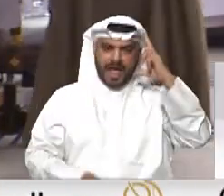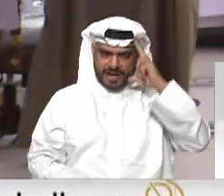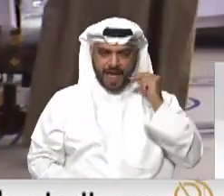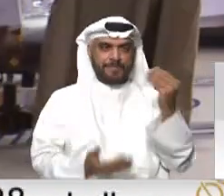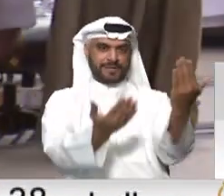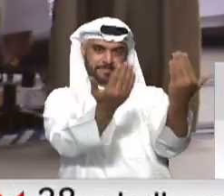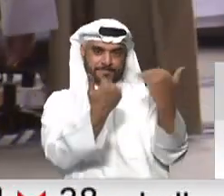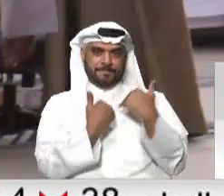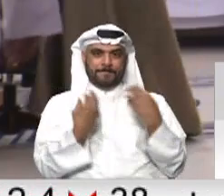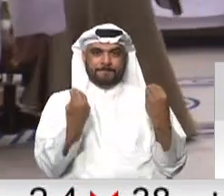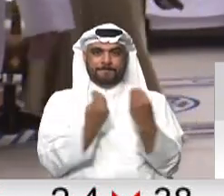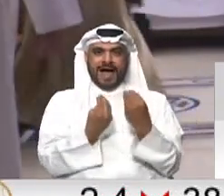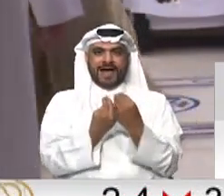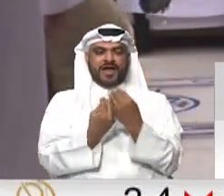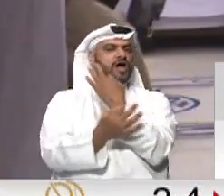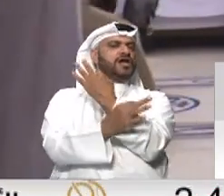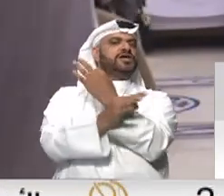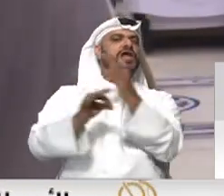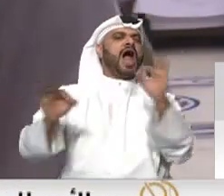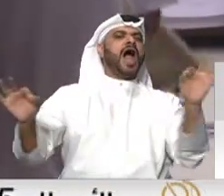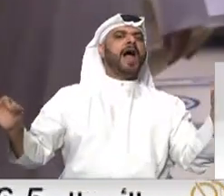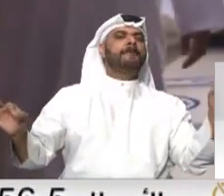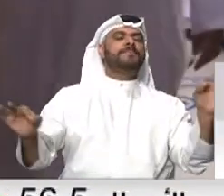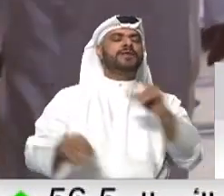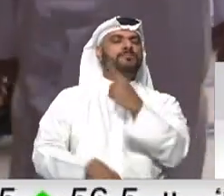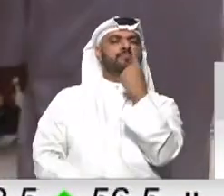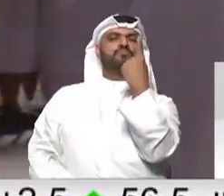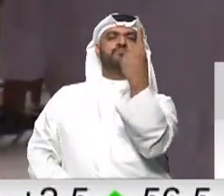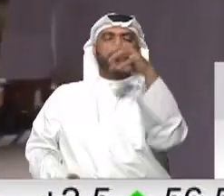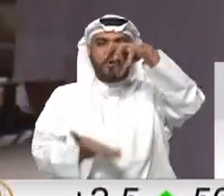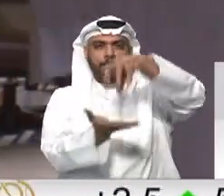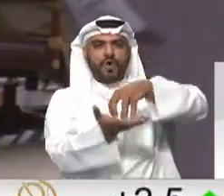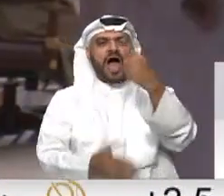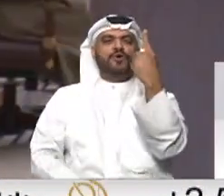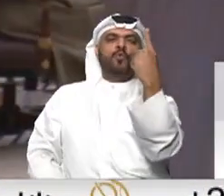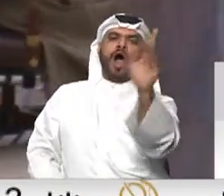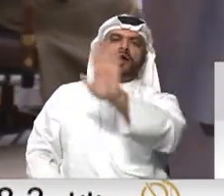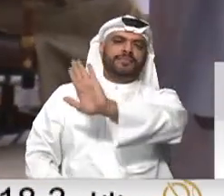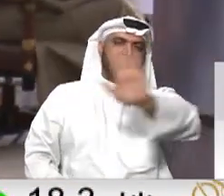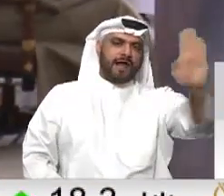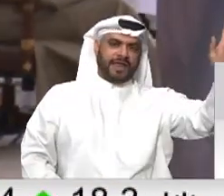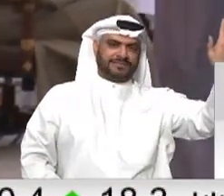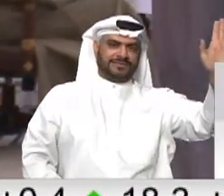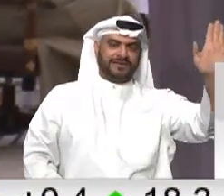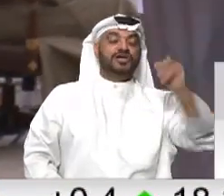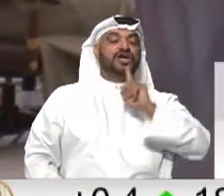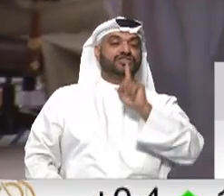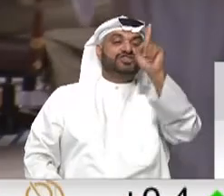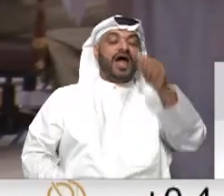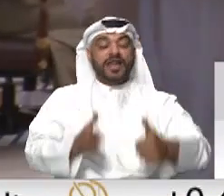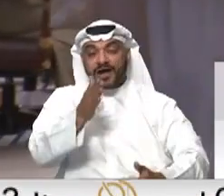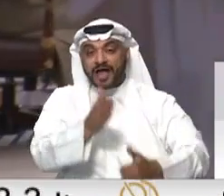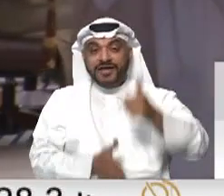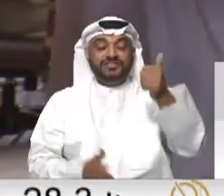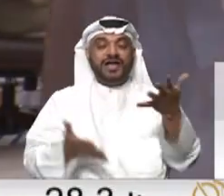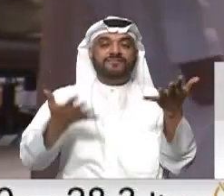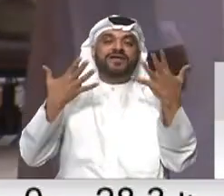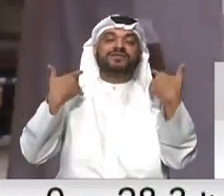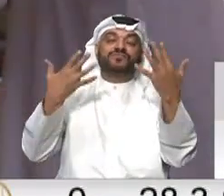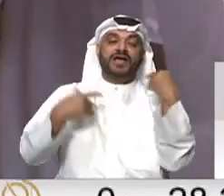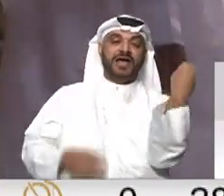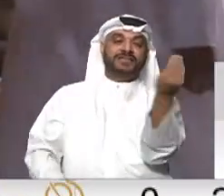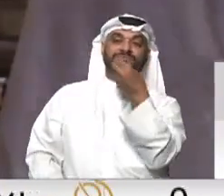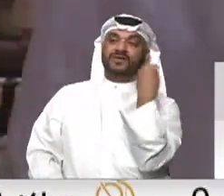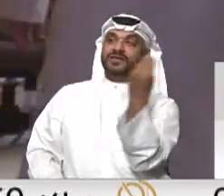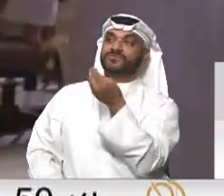زمان لما تكون كل الجهات هذه معنيه تحت مظله واحده وتدير في اداره وحده نحن نعتقد راح ننجح ونوصل لنبيحنا